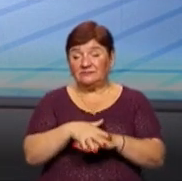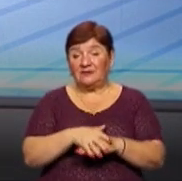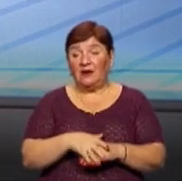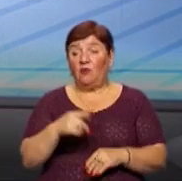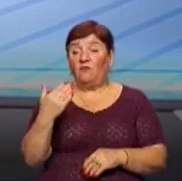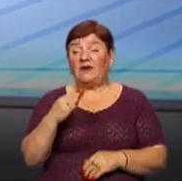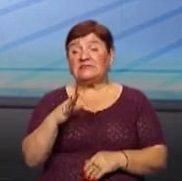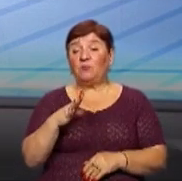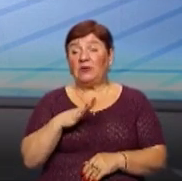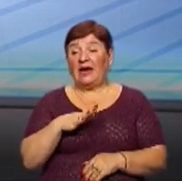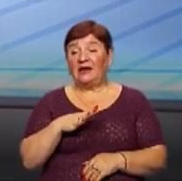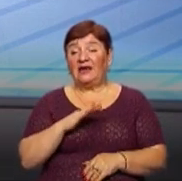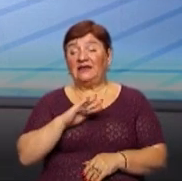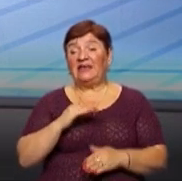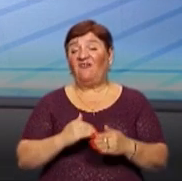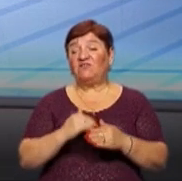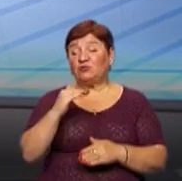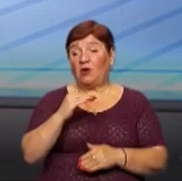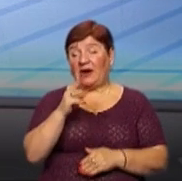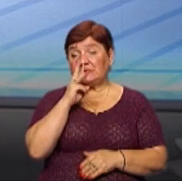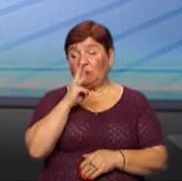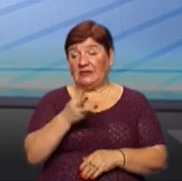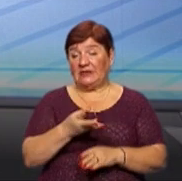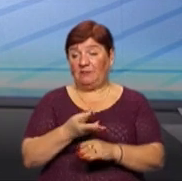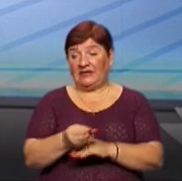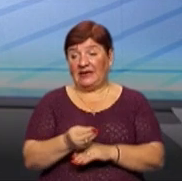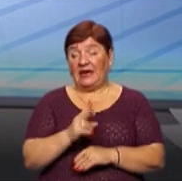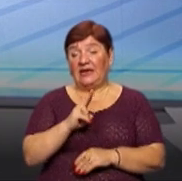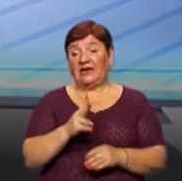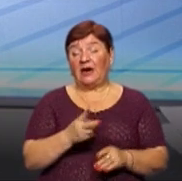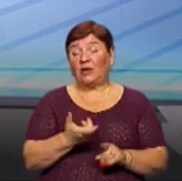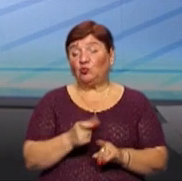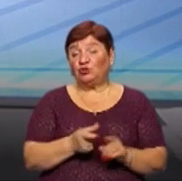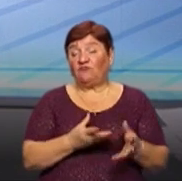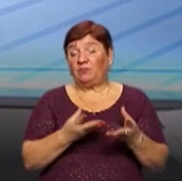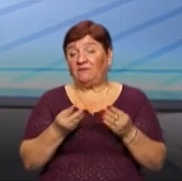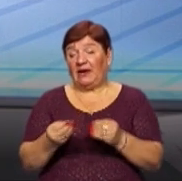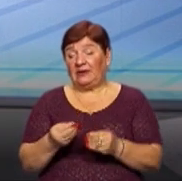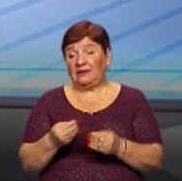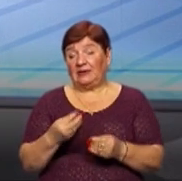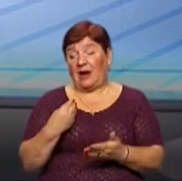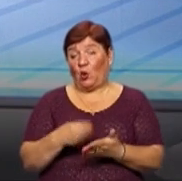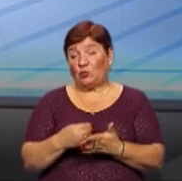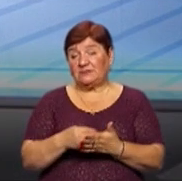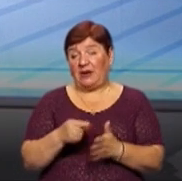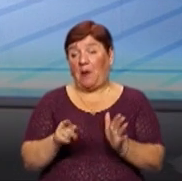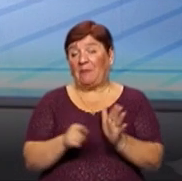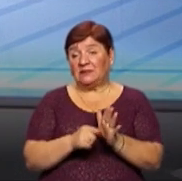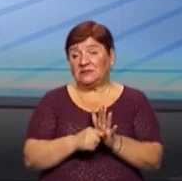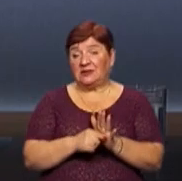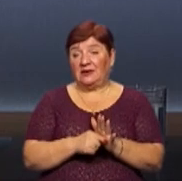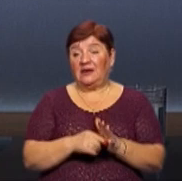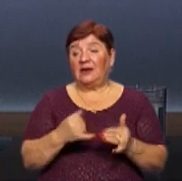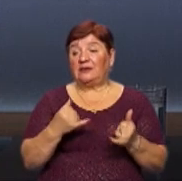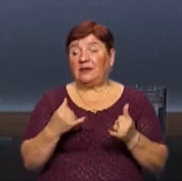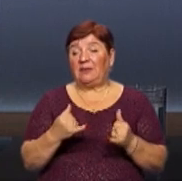скоріше всього, у вас була, ну, скажімо, невисока заробітна платня, яка дуже впливає на розмір пенсії. Якось вплинути тепер вже